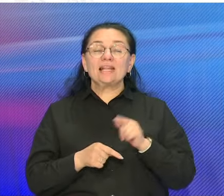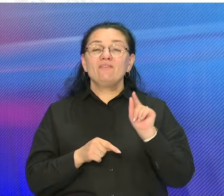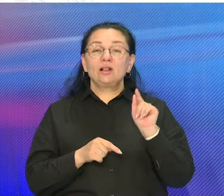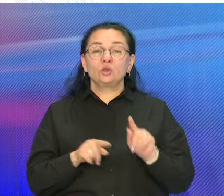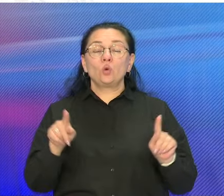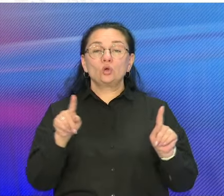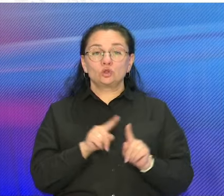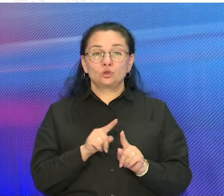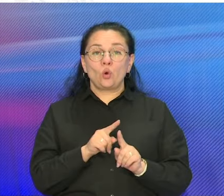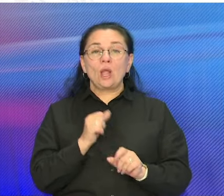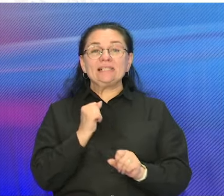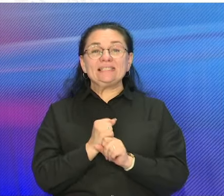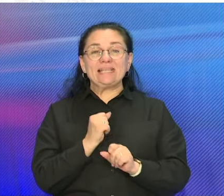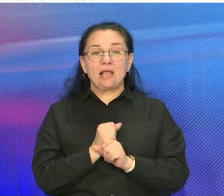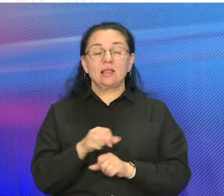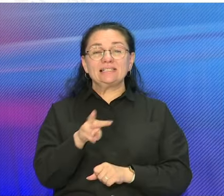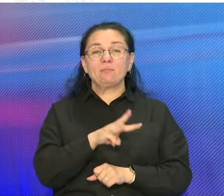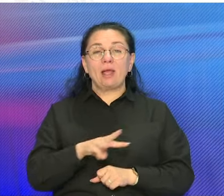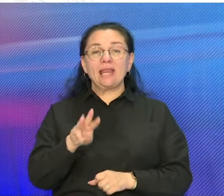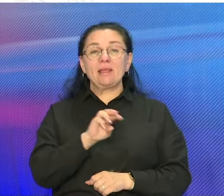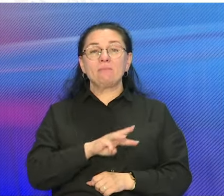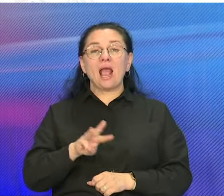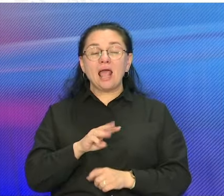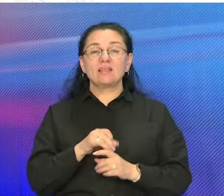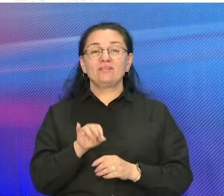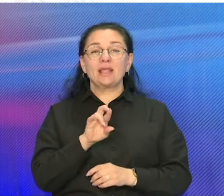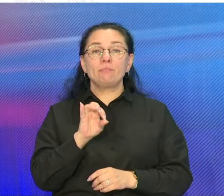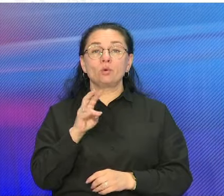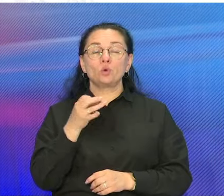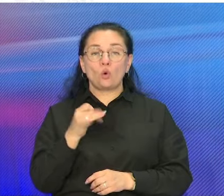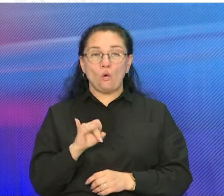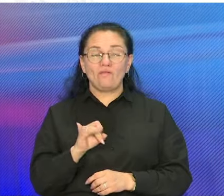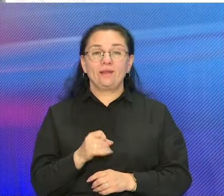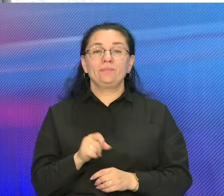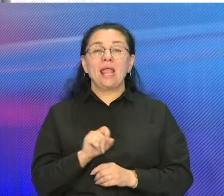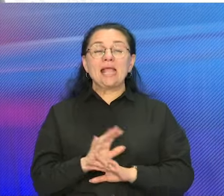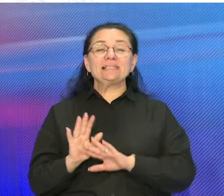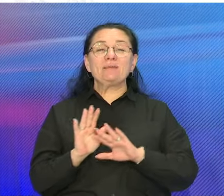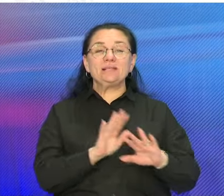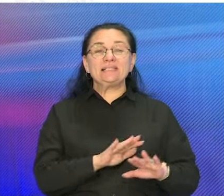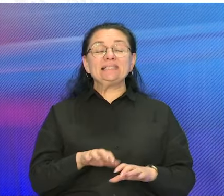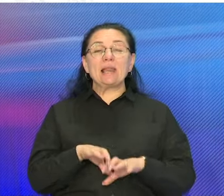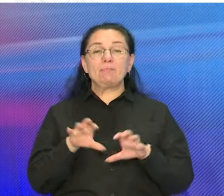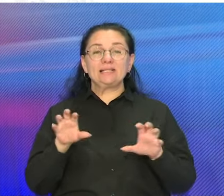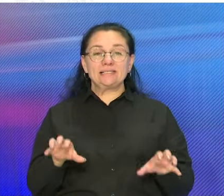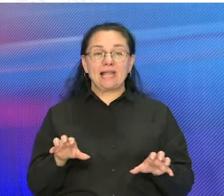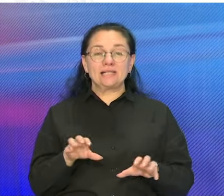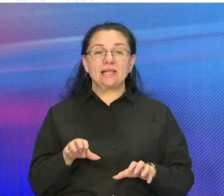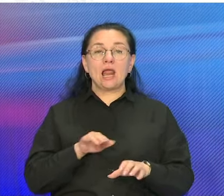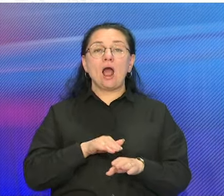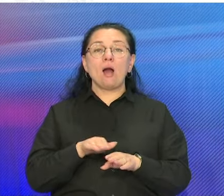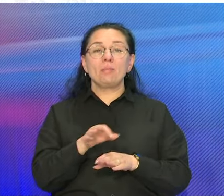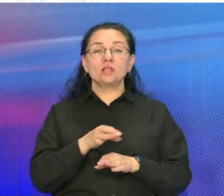творилось и делалось Марией Михайловной Беруковой На посту заместителя председателя Гродницкого областного исполнительного комитета Когда ее